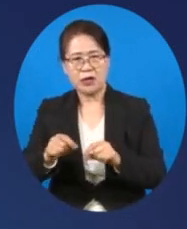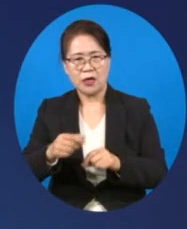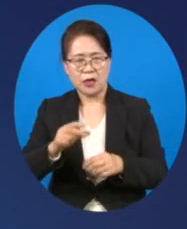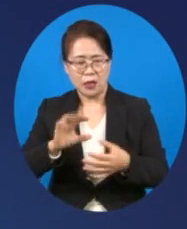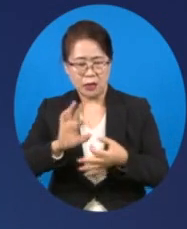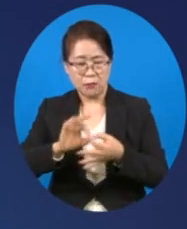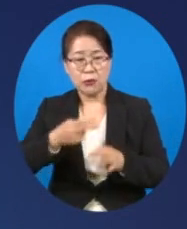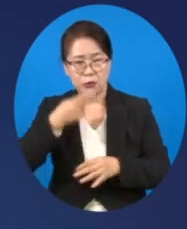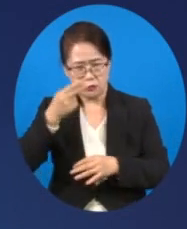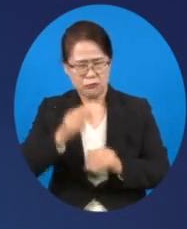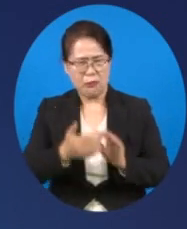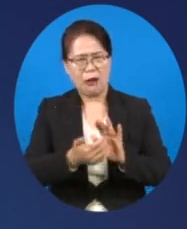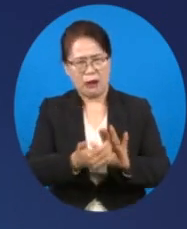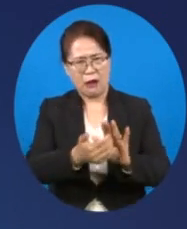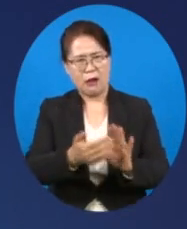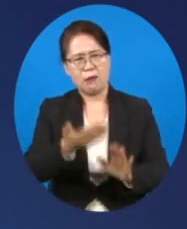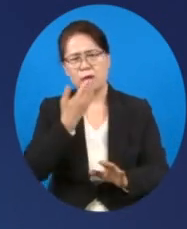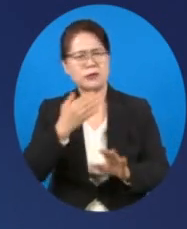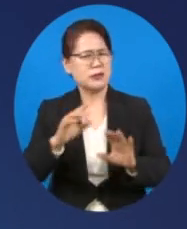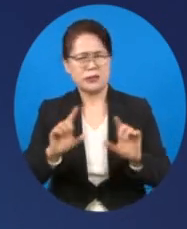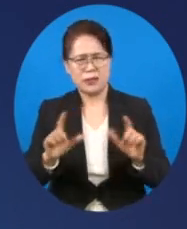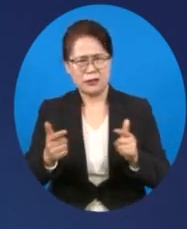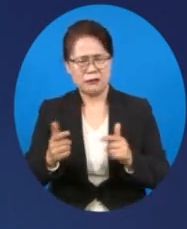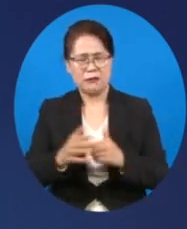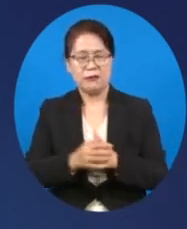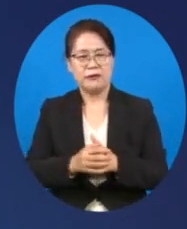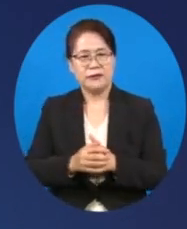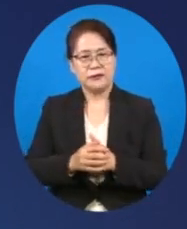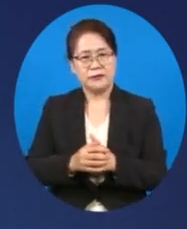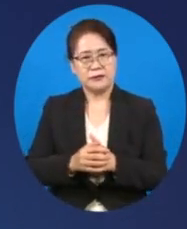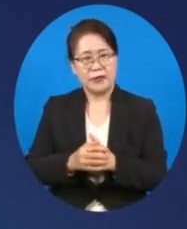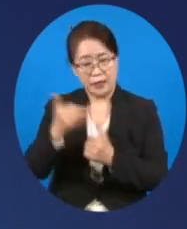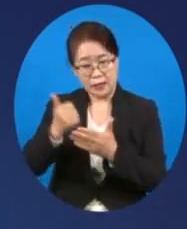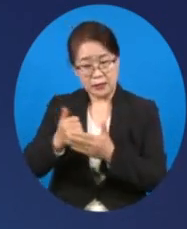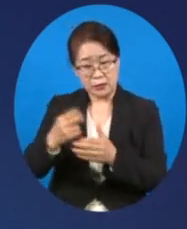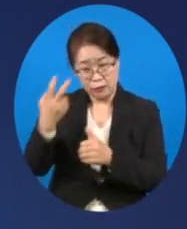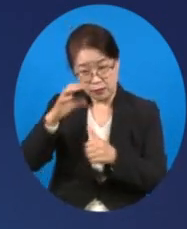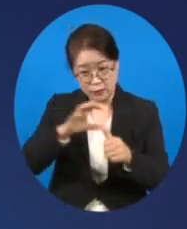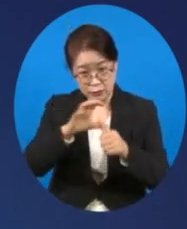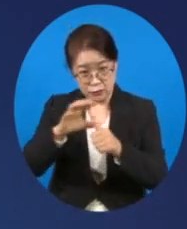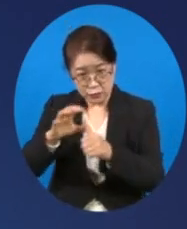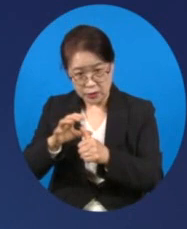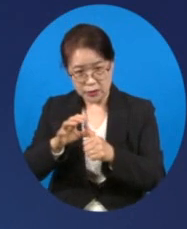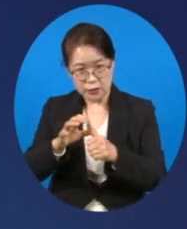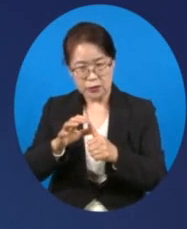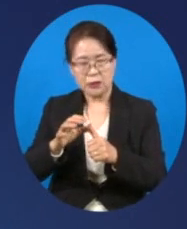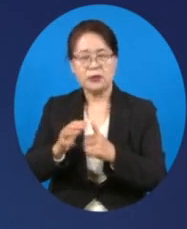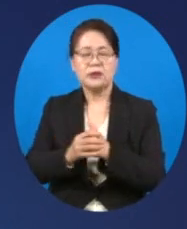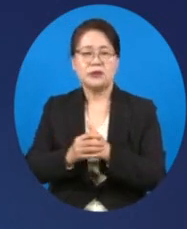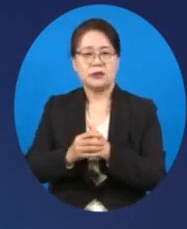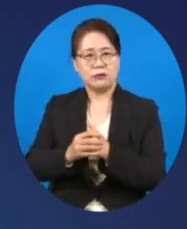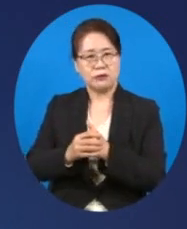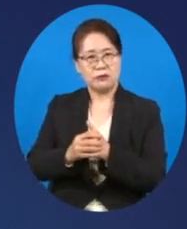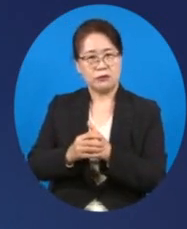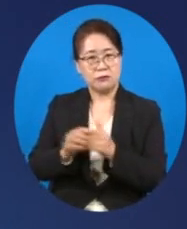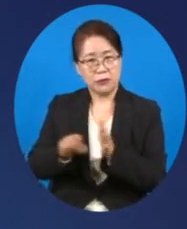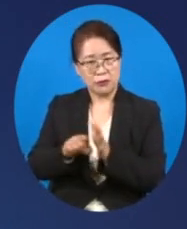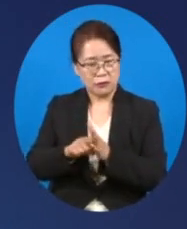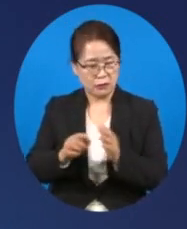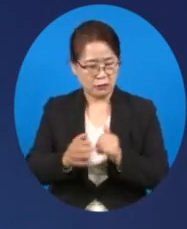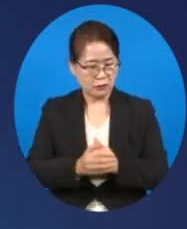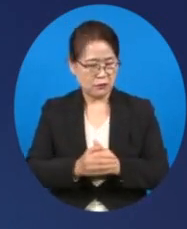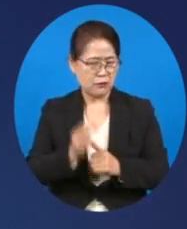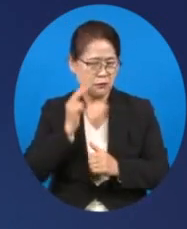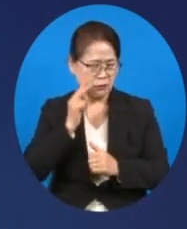하나님이 우리 인생을 책임져 주신다는 확신이 있었어요 그 다니엘의 세 친구들은 그러기 때문에 변화 뜨거운